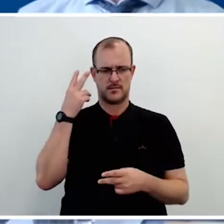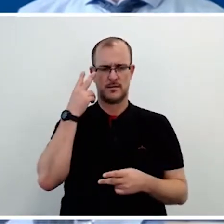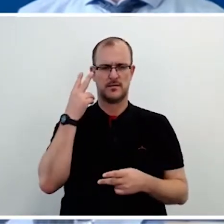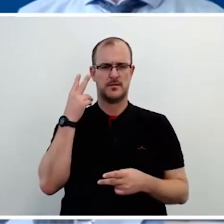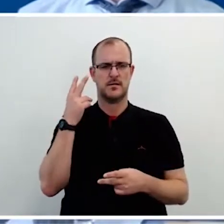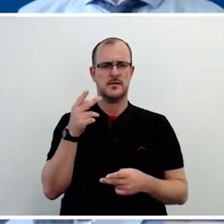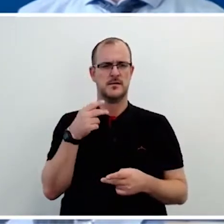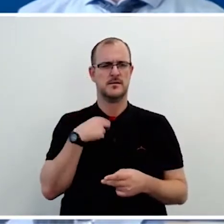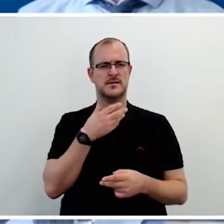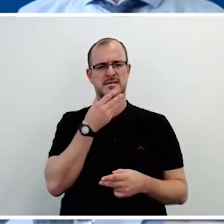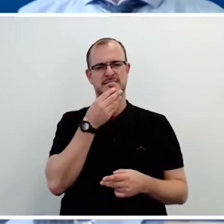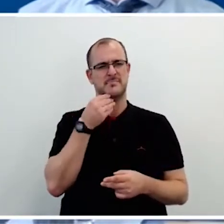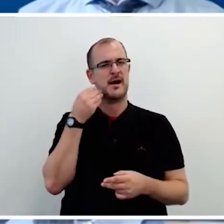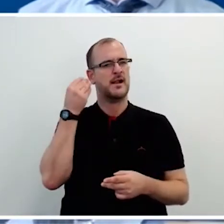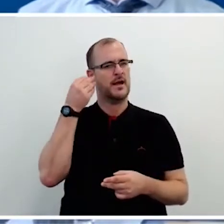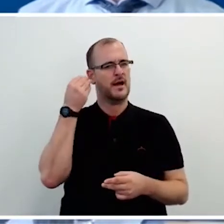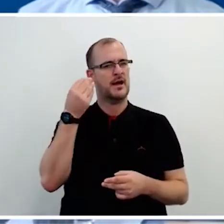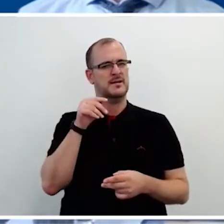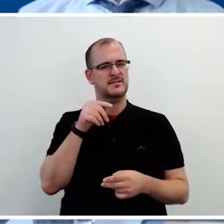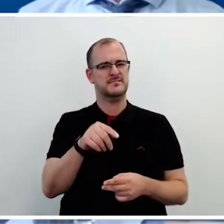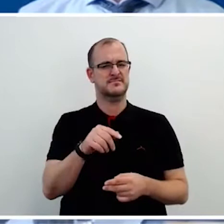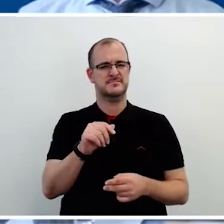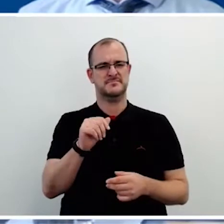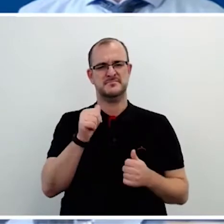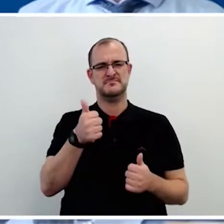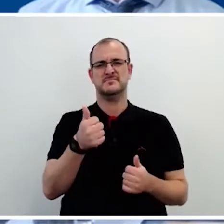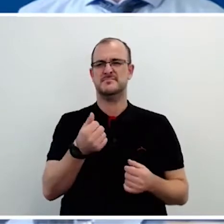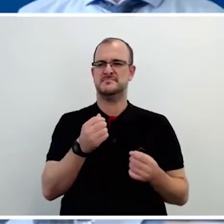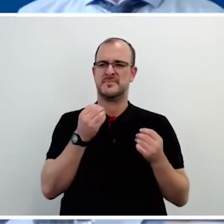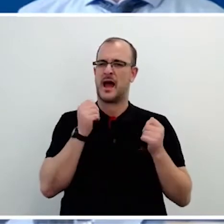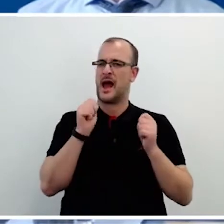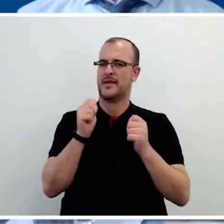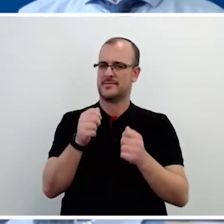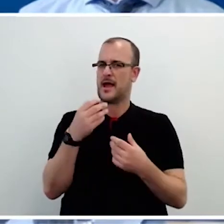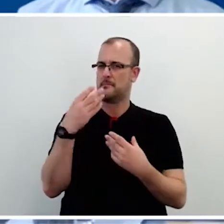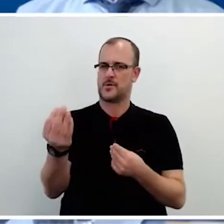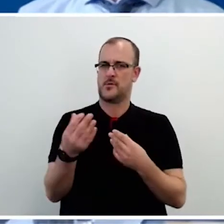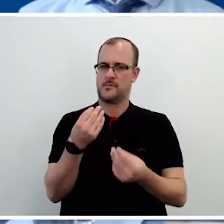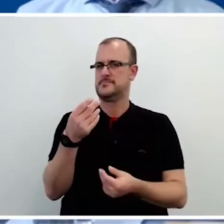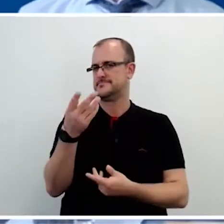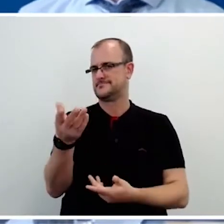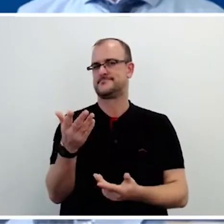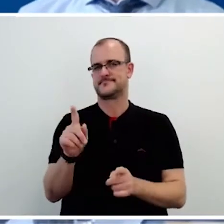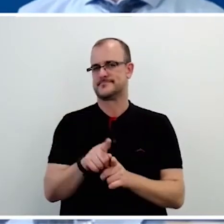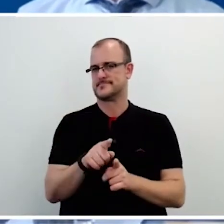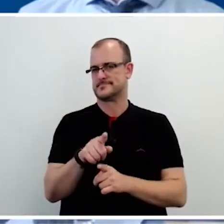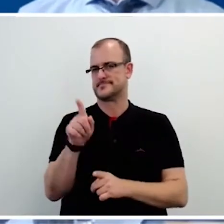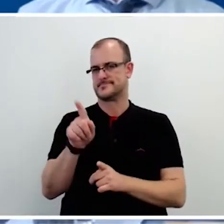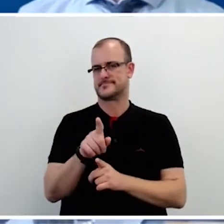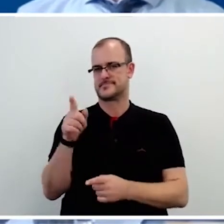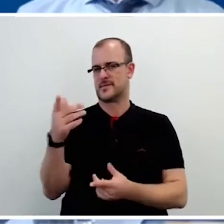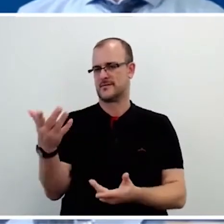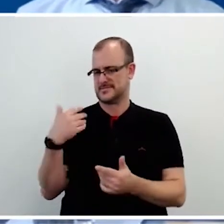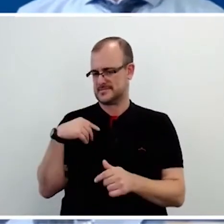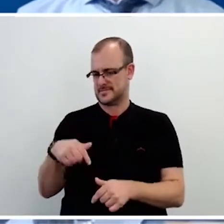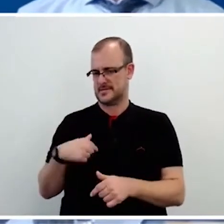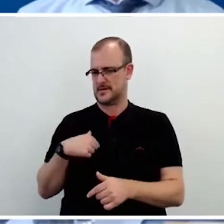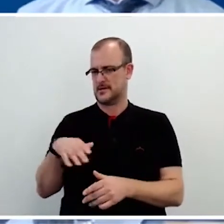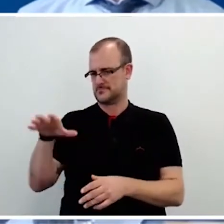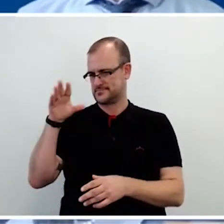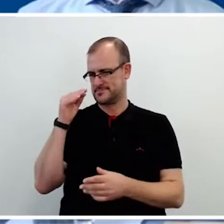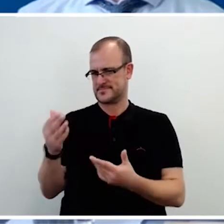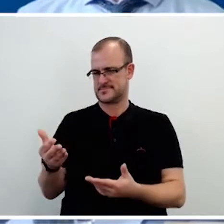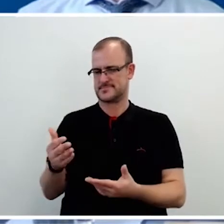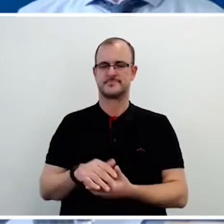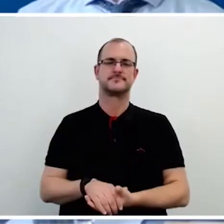das smarte Lernen, was die meisten Anträge bekommen hat und dazu gehört genau so etwas, was wir hier erfahren.